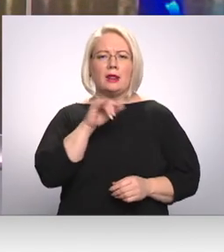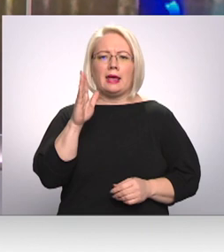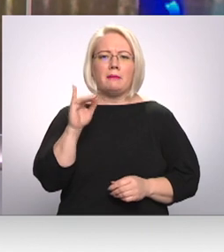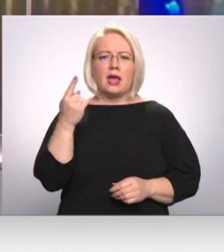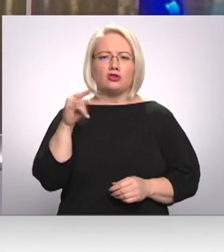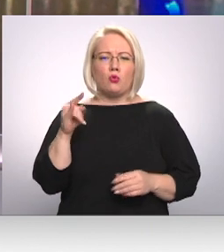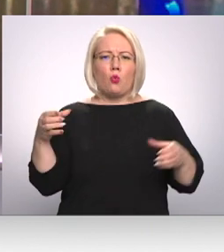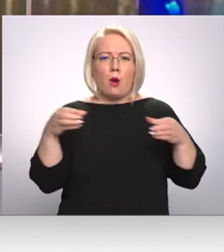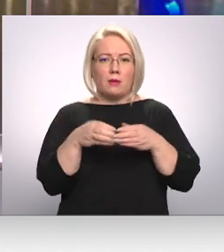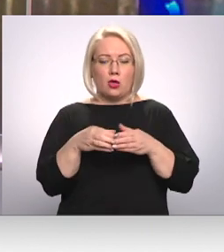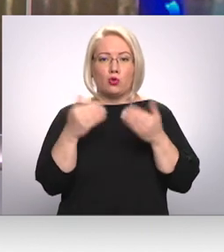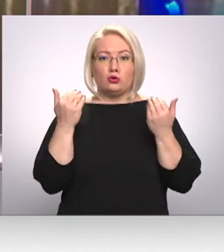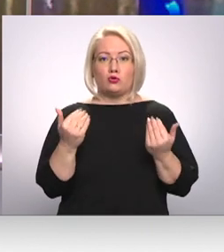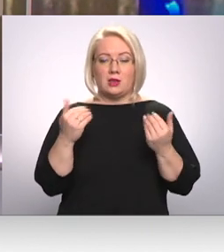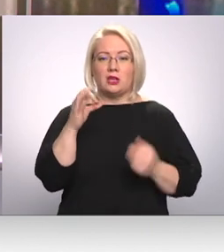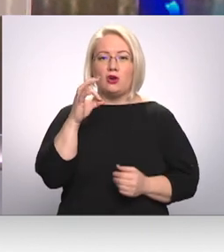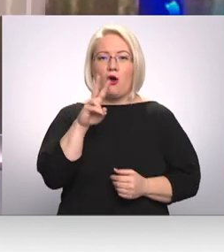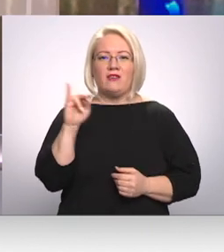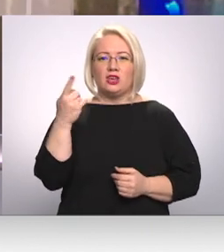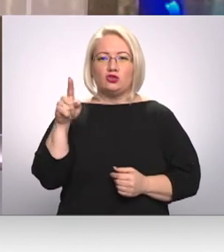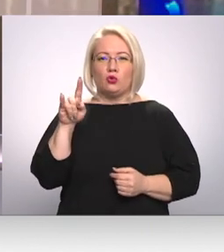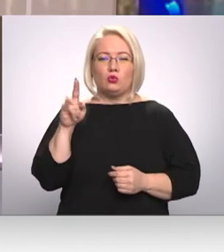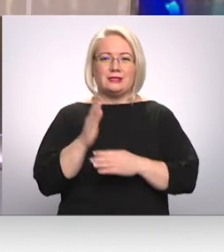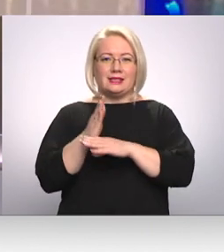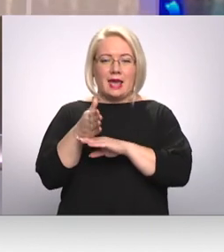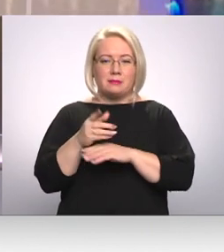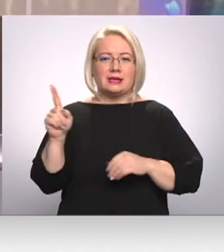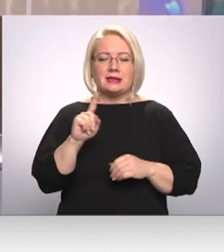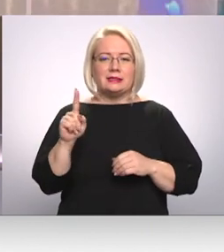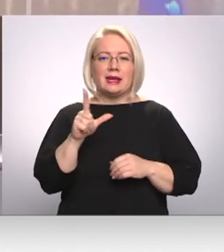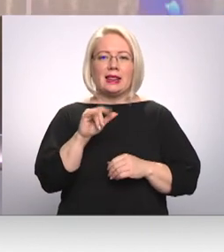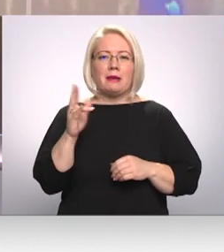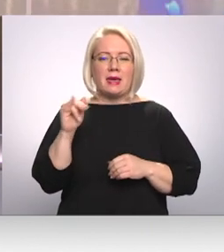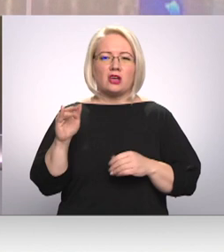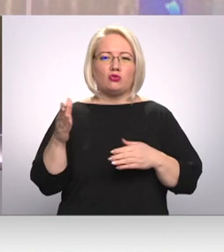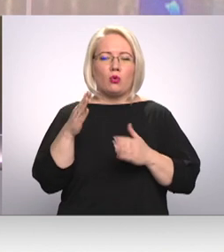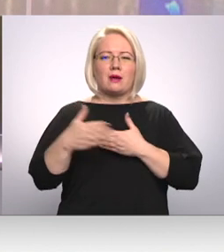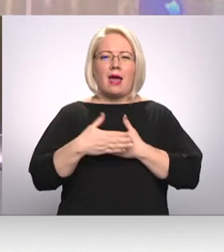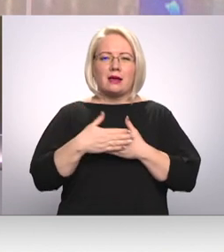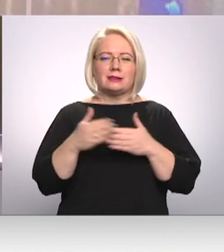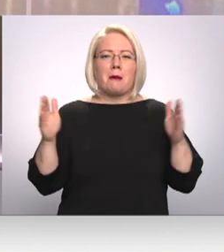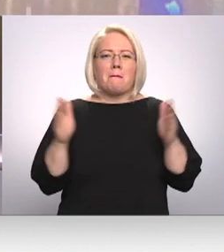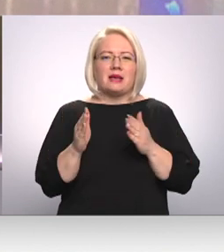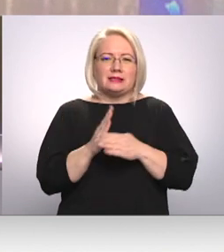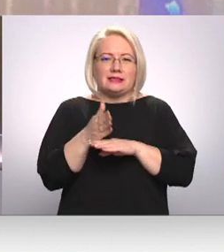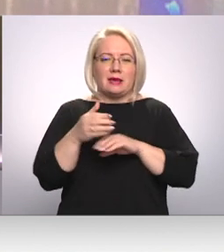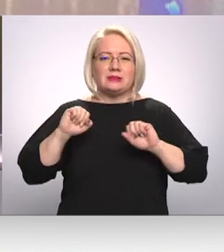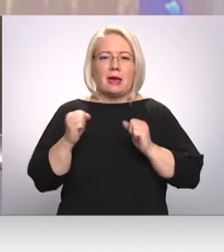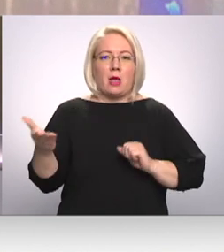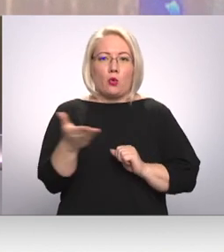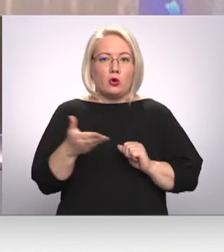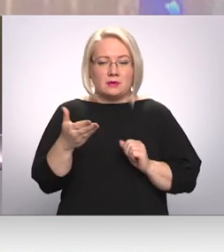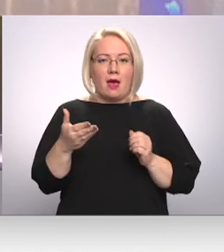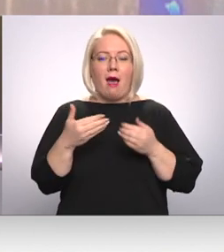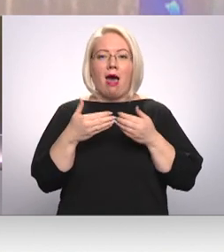un no šodienas Ovīšu ciemā, kas ir viens no lībiešu krasta mazajiem ciemiem Ziemeļkurzemē, atklāta laimes